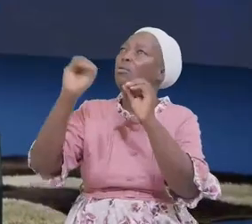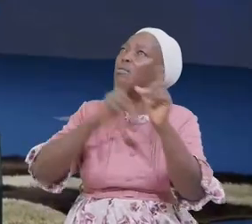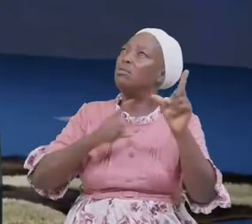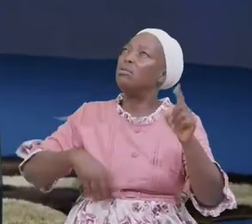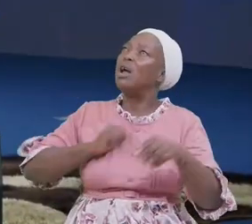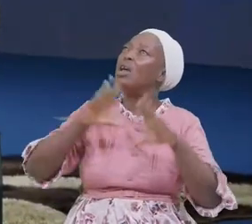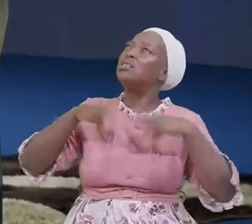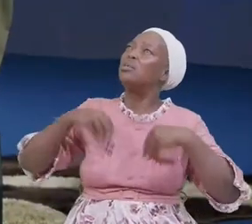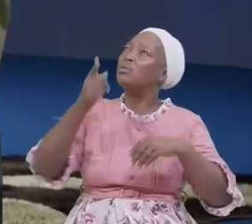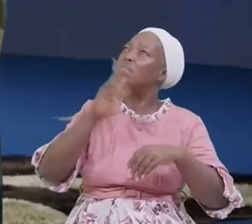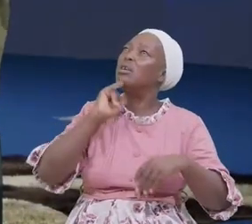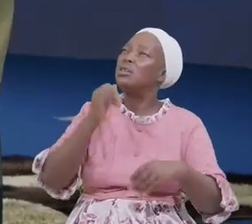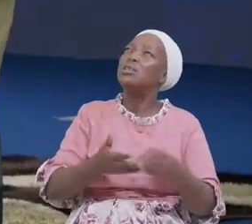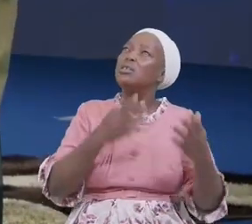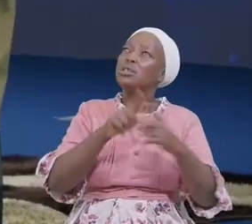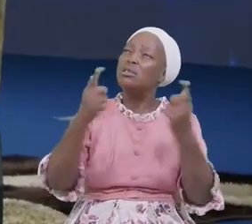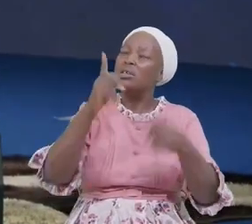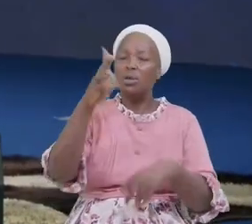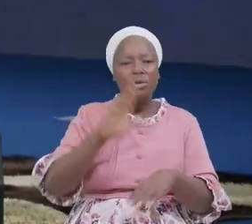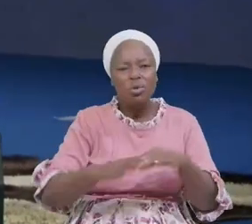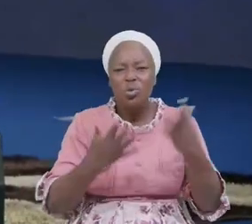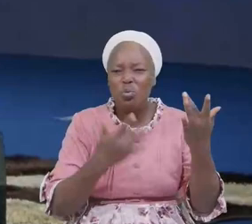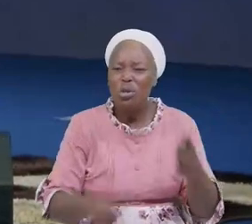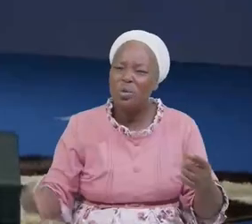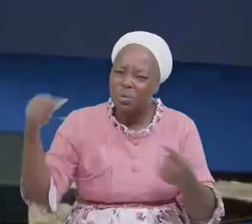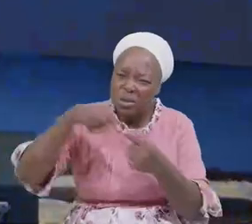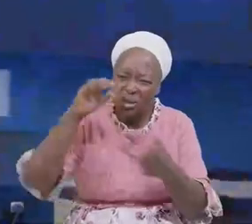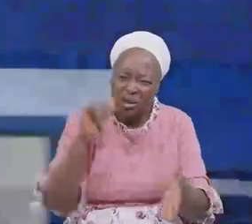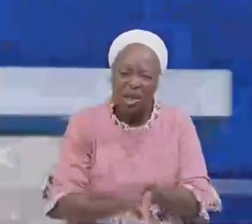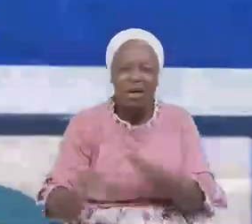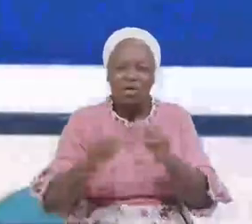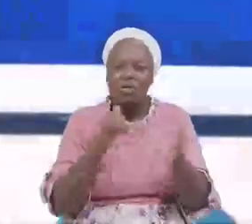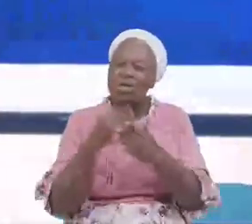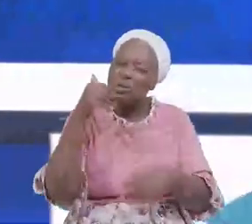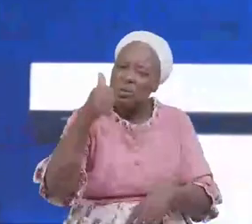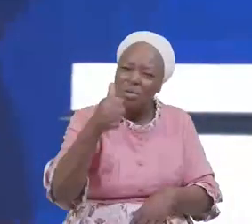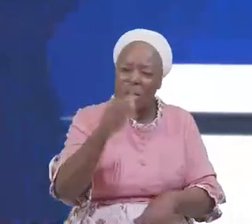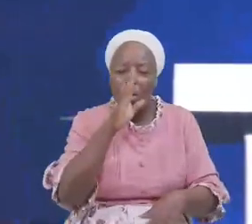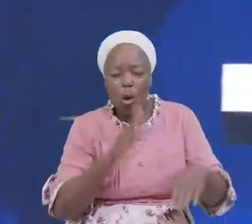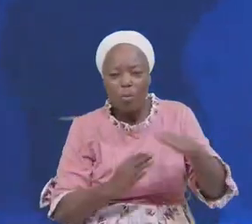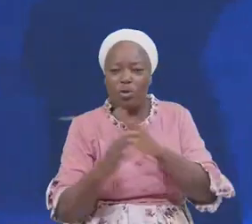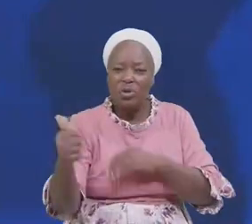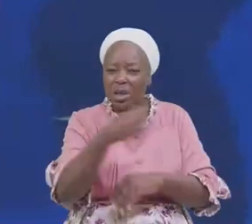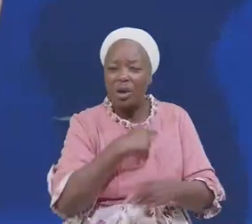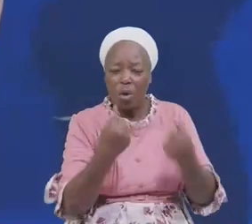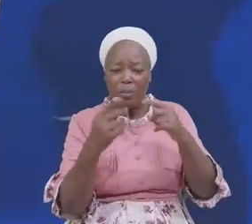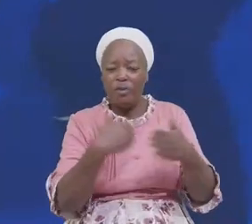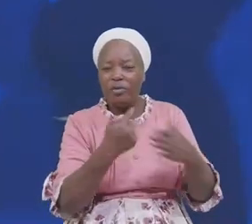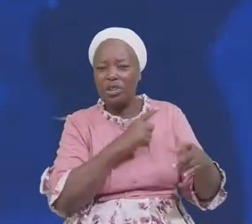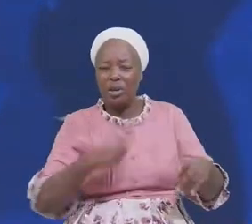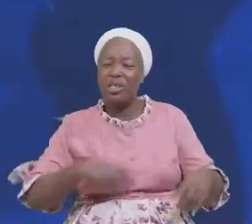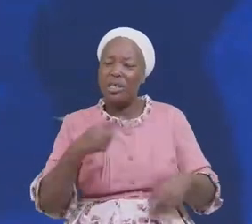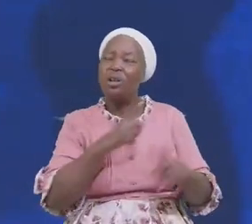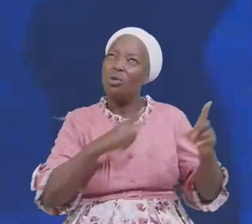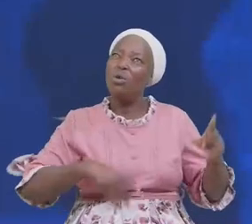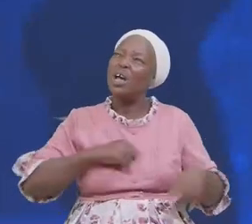Dieu. N'attends pas si longtemps. Fais-le toi-même. Humilie-toi et viens devant le Seigneur pour dire, Seigneur, j'ai besoin